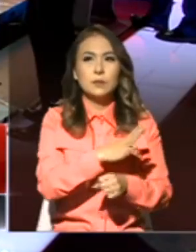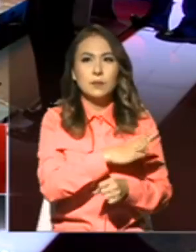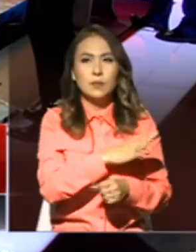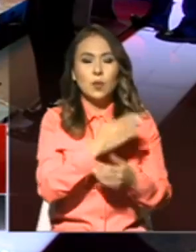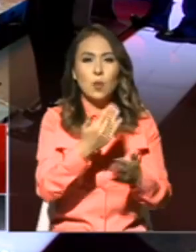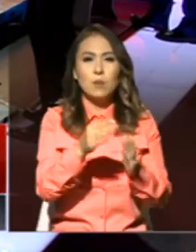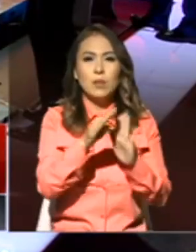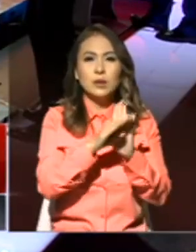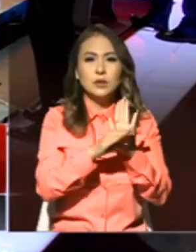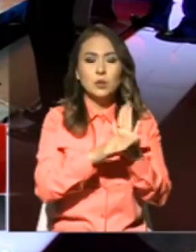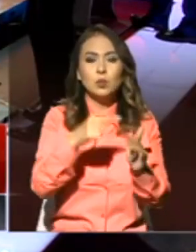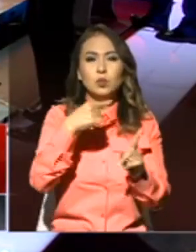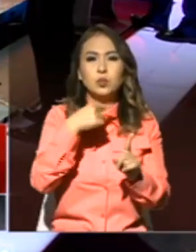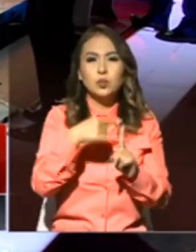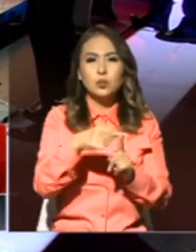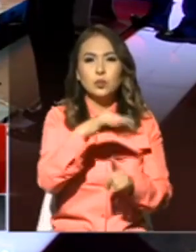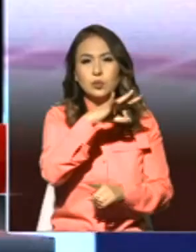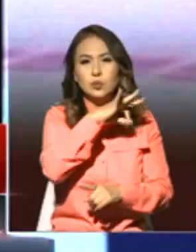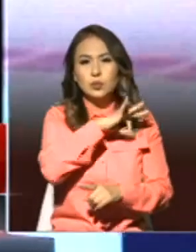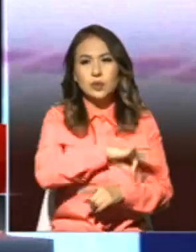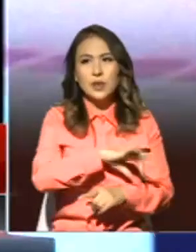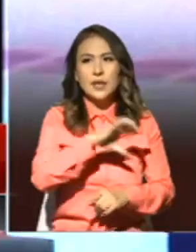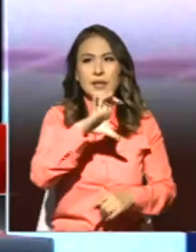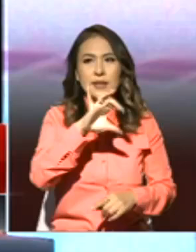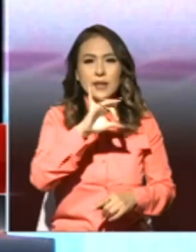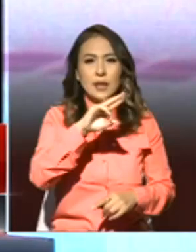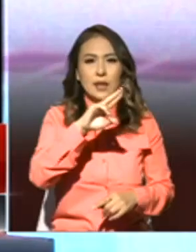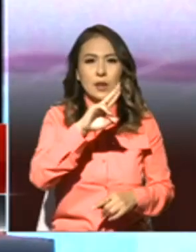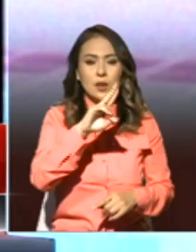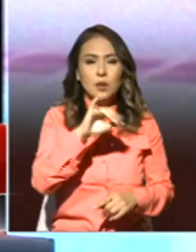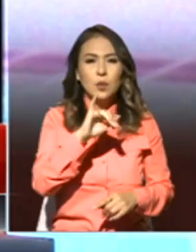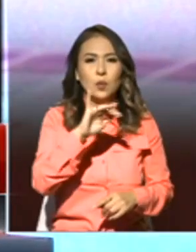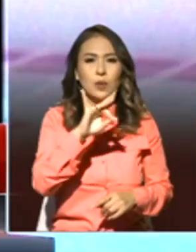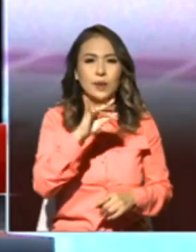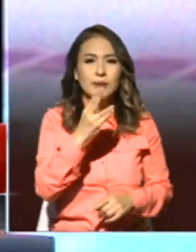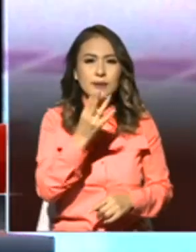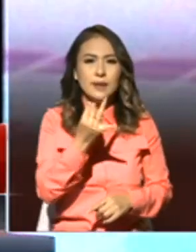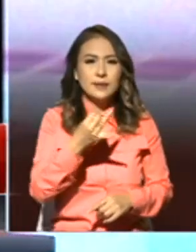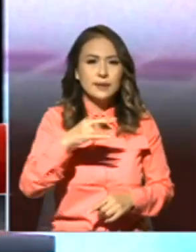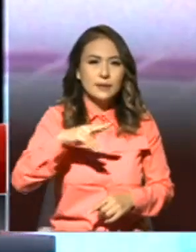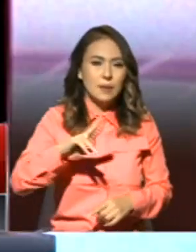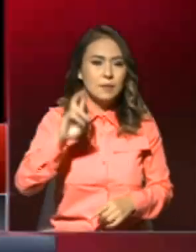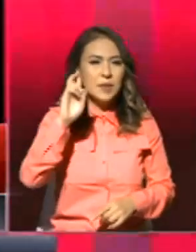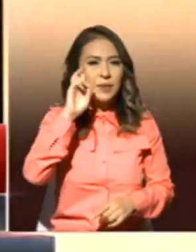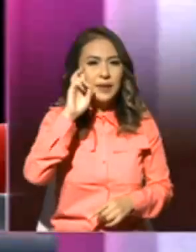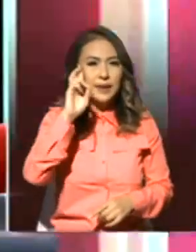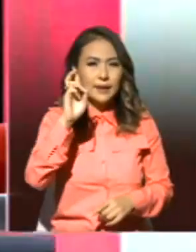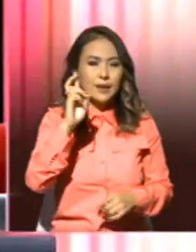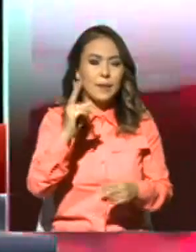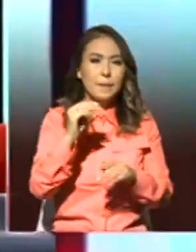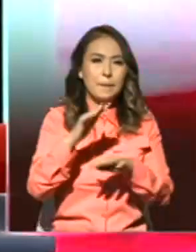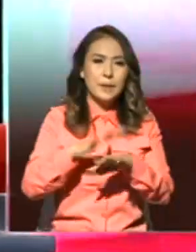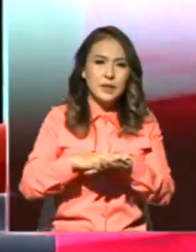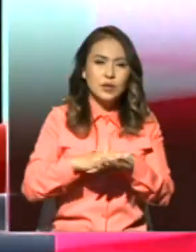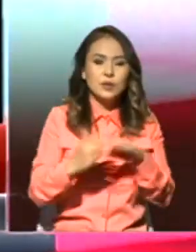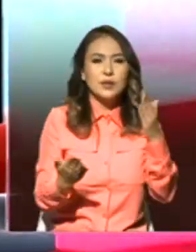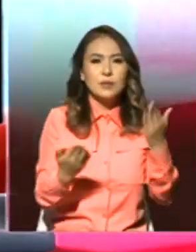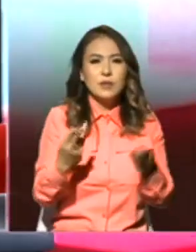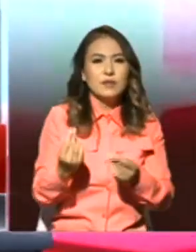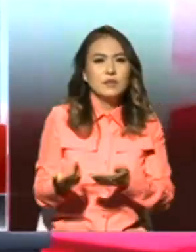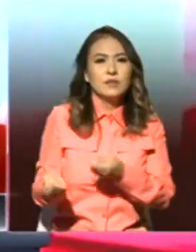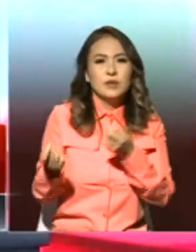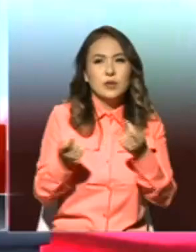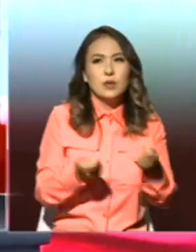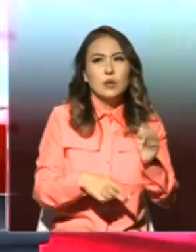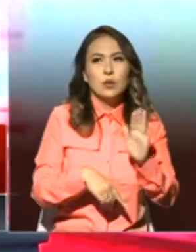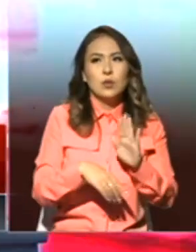ол бағдарламаның бір плюс жері жаңағыдай секьюритизация деген ұғымды енгізуінде. Мемлекеттен жаңағы бюджеттен немесе қаражатты тарта бергеннен гөрі